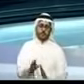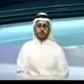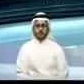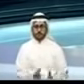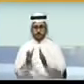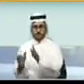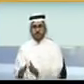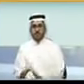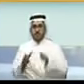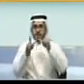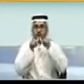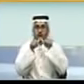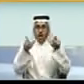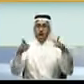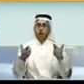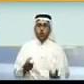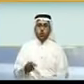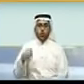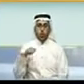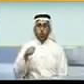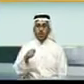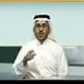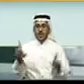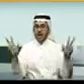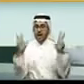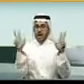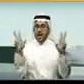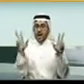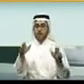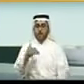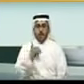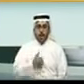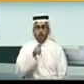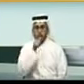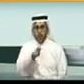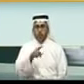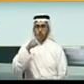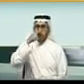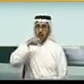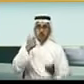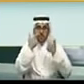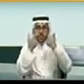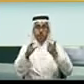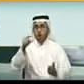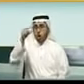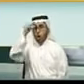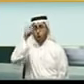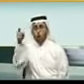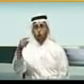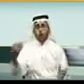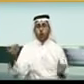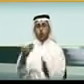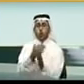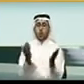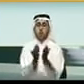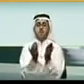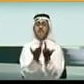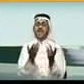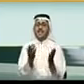حذر وزير الإعلام اليمني معمر الأرياني من خطر تلاعب ميليشيا الحوثي بالمناهج الدراسية في المناطق التي تقع تحت